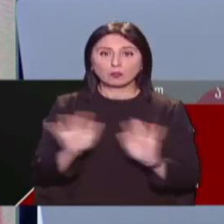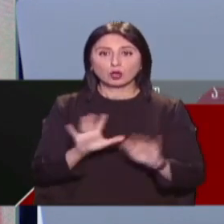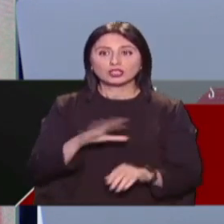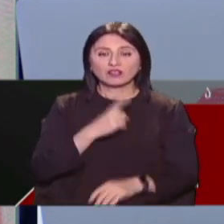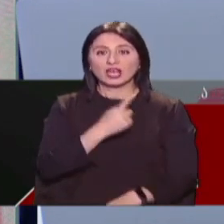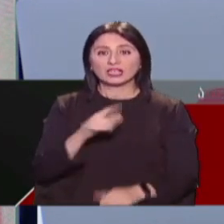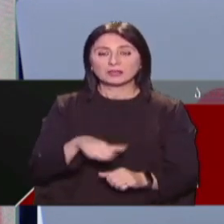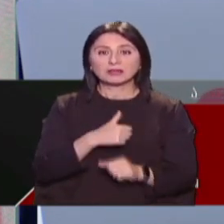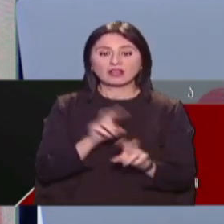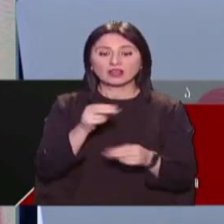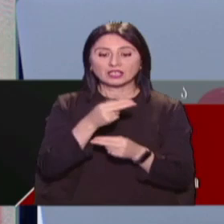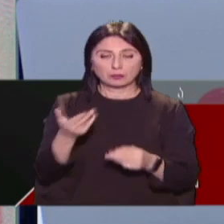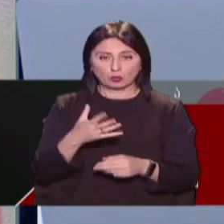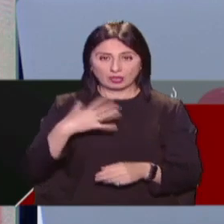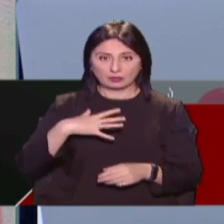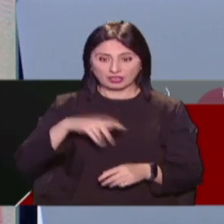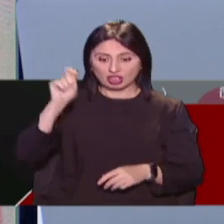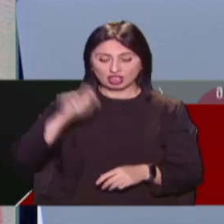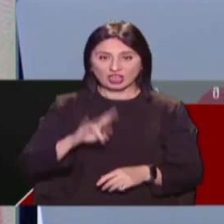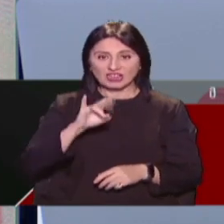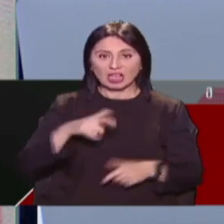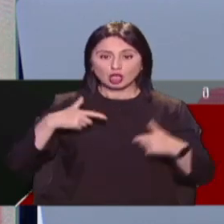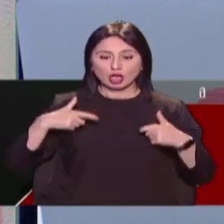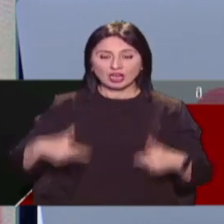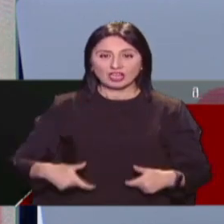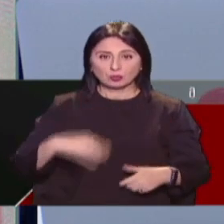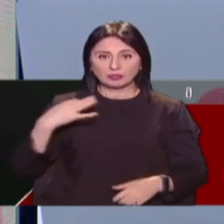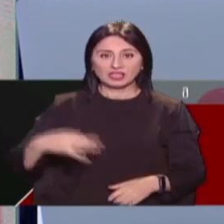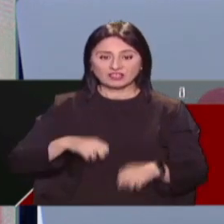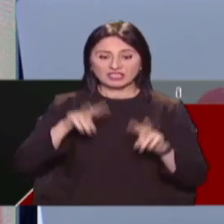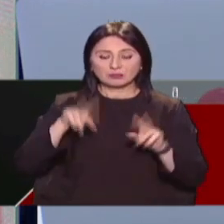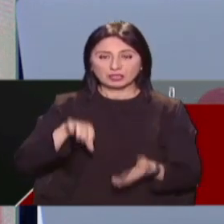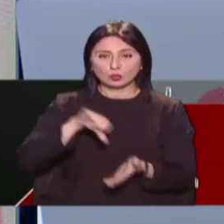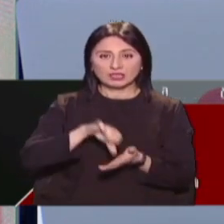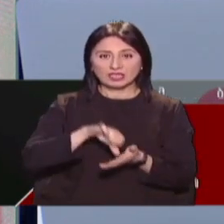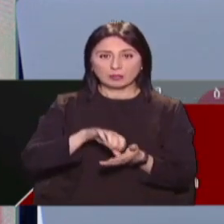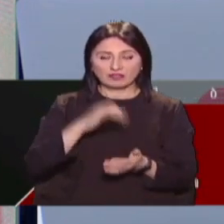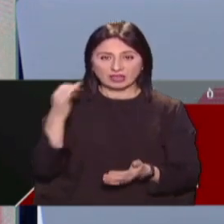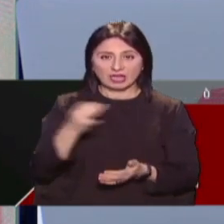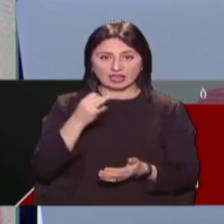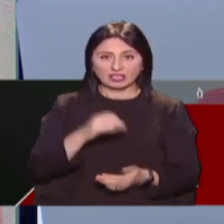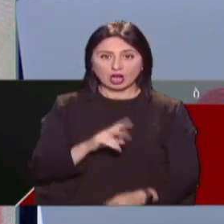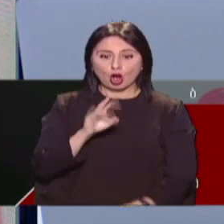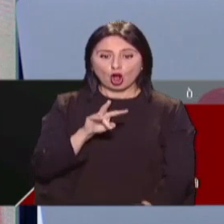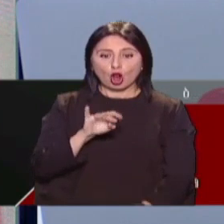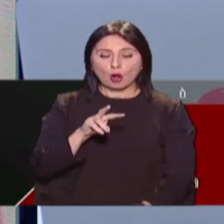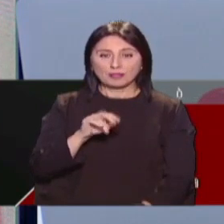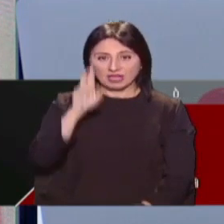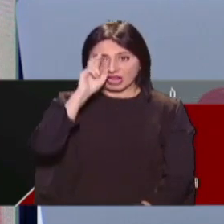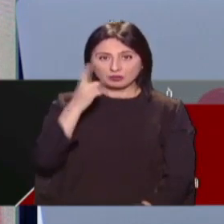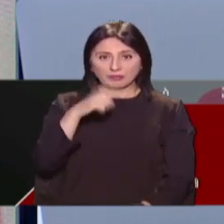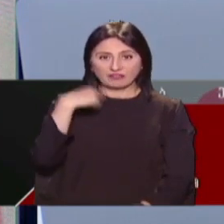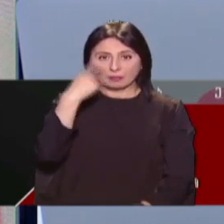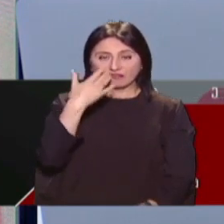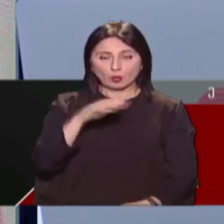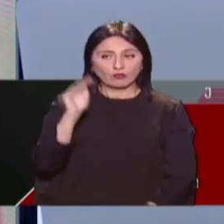იყო ერთ-ერთი მთავარი თემა, რომლითაც თბილისში ჩამოსული ნატოს გენერალური მდივნის სპეციალური წარმომადგენელი დაინტერესდა. ხავიერ კოლომინამ ხელისუფლების პირველ